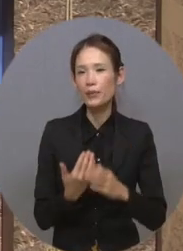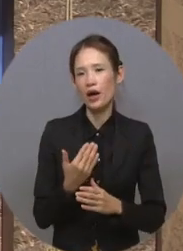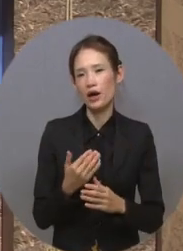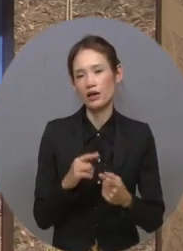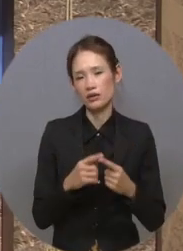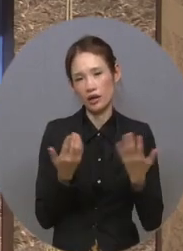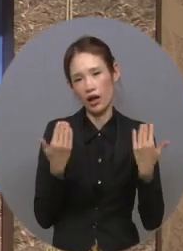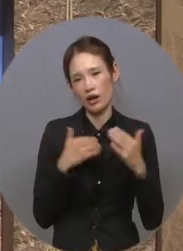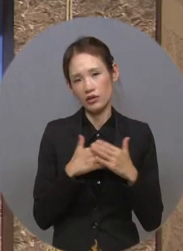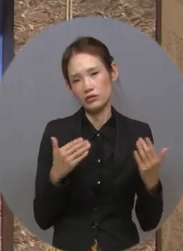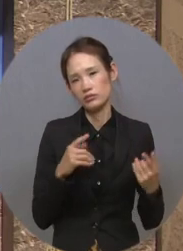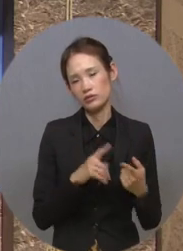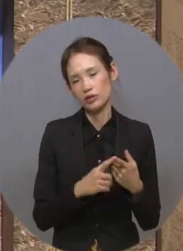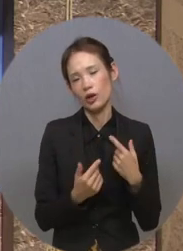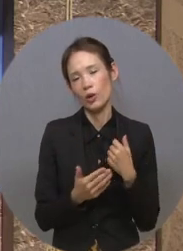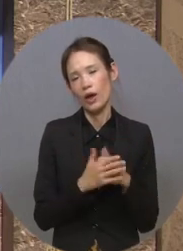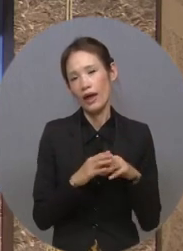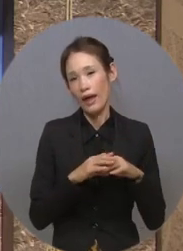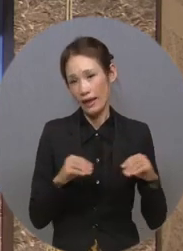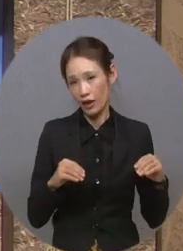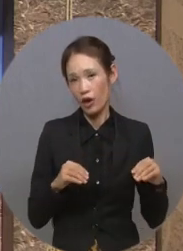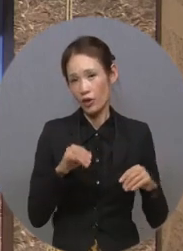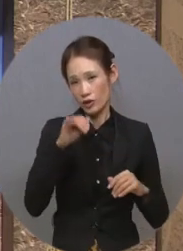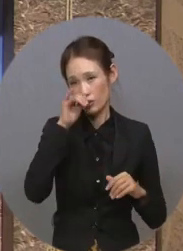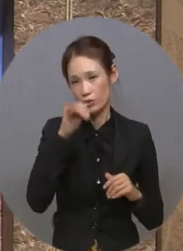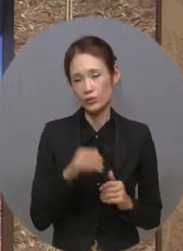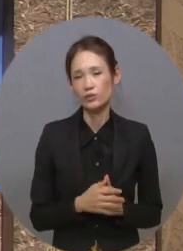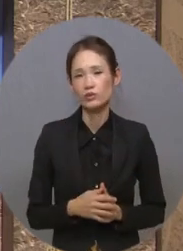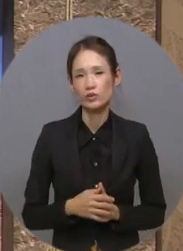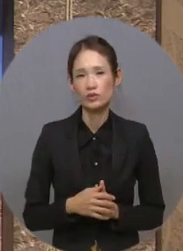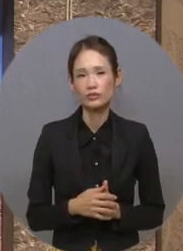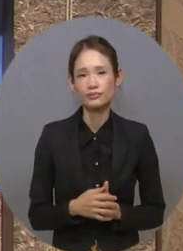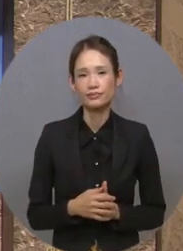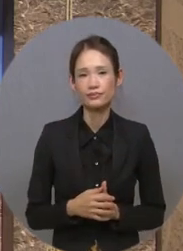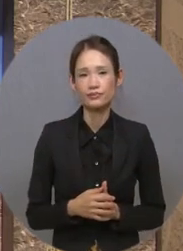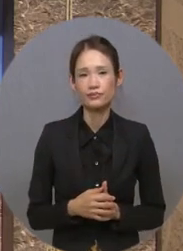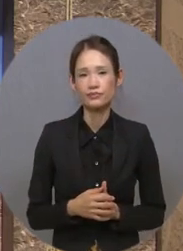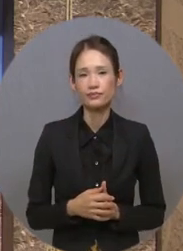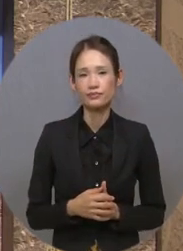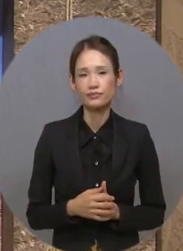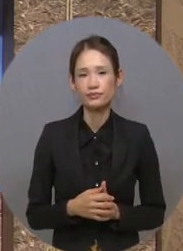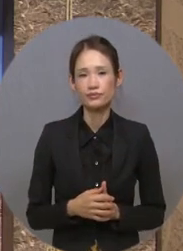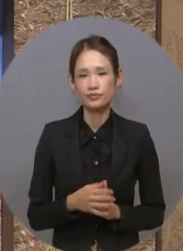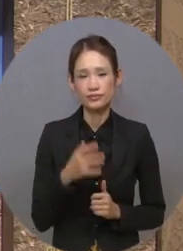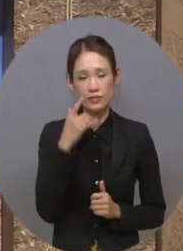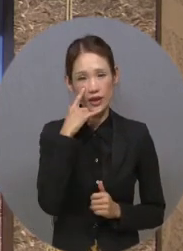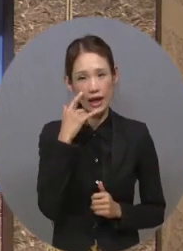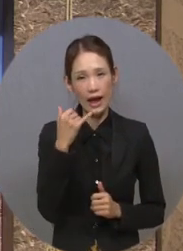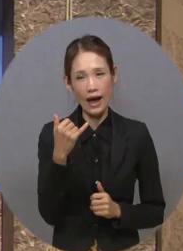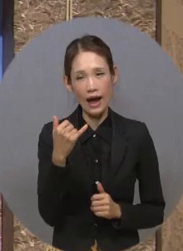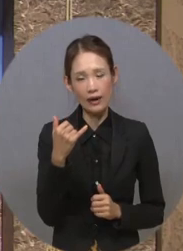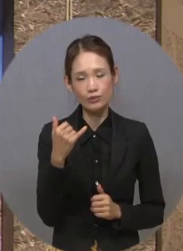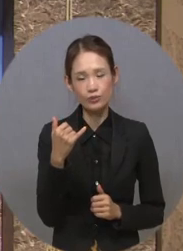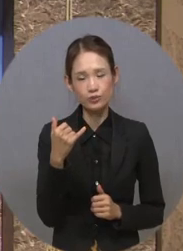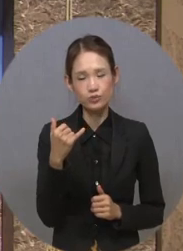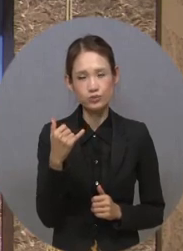과밀학급을 해소하는 데도 도움이 되고요. 예. 그리고 또 그쪽으로 이제 학부모님들이나